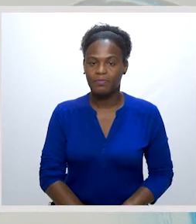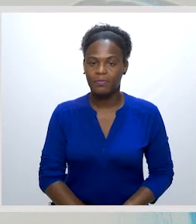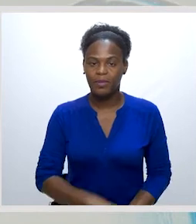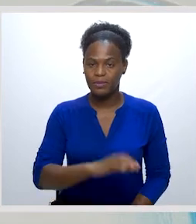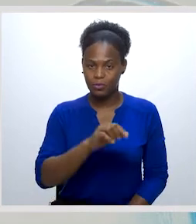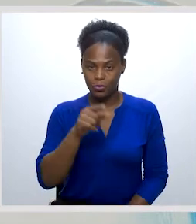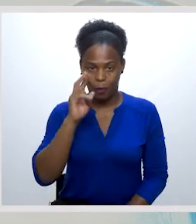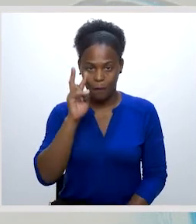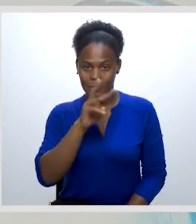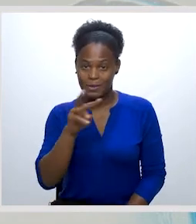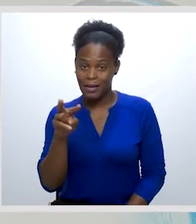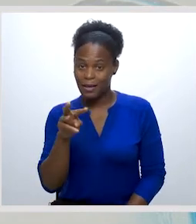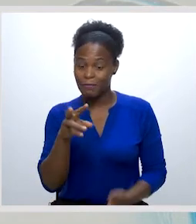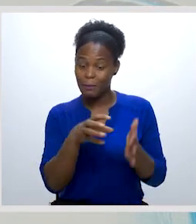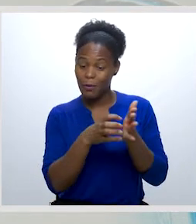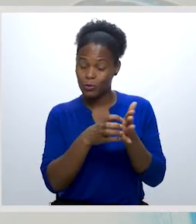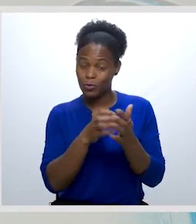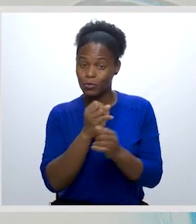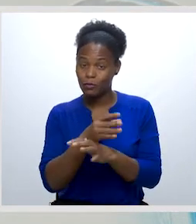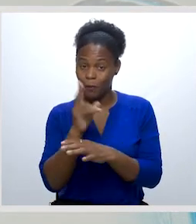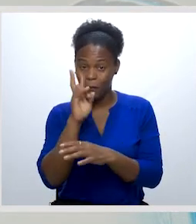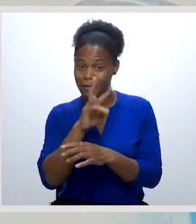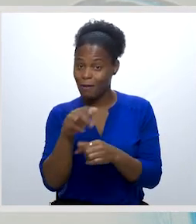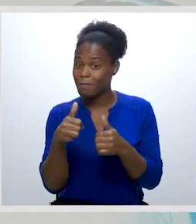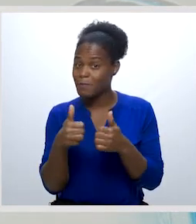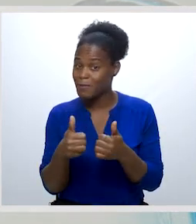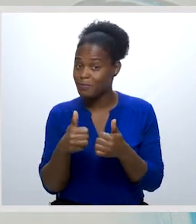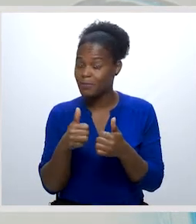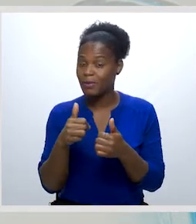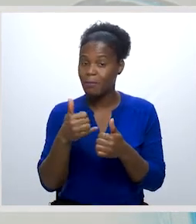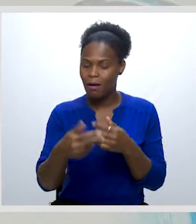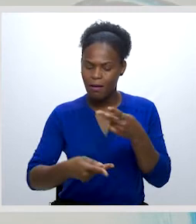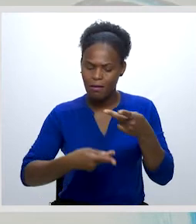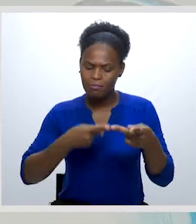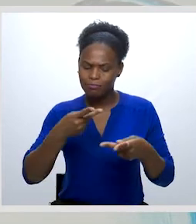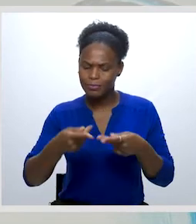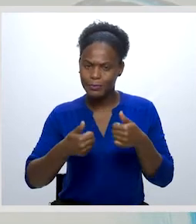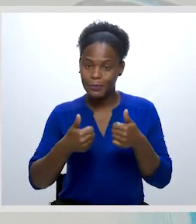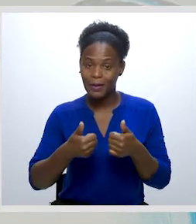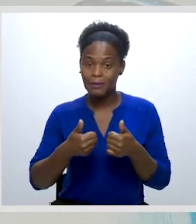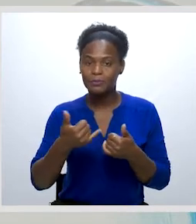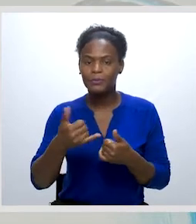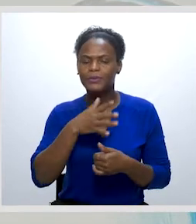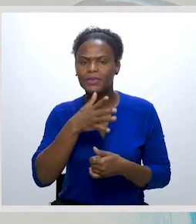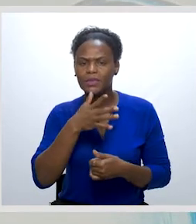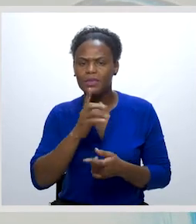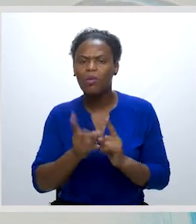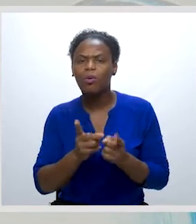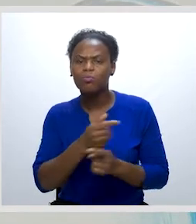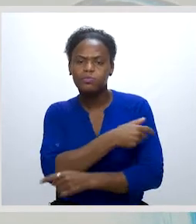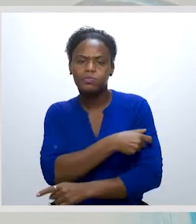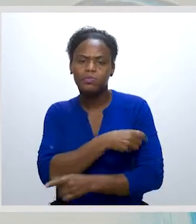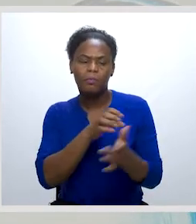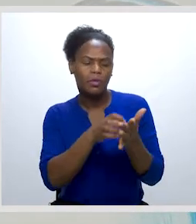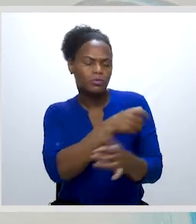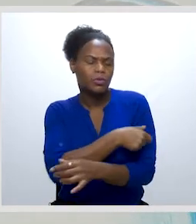Observez bien les images suivantes, analysez-les bien et dites qu'est-ce qu'elles représentent pour